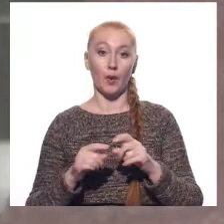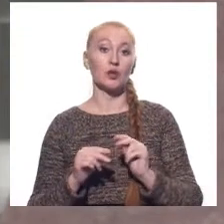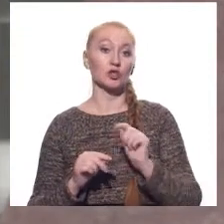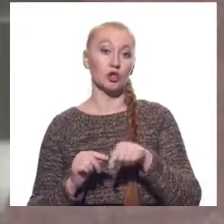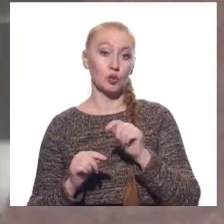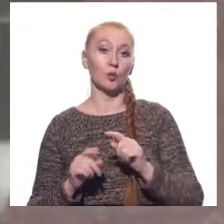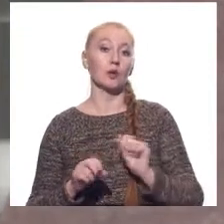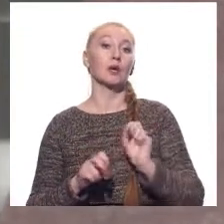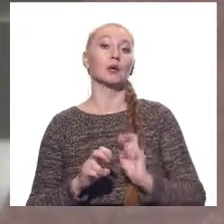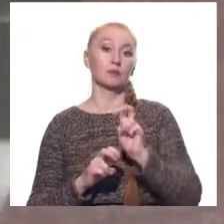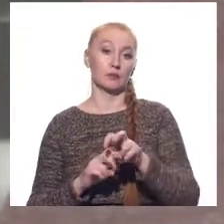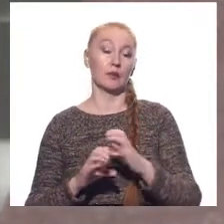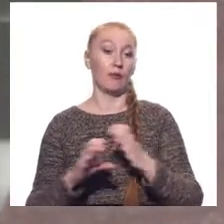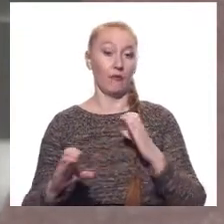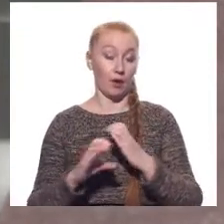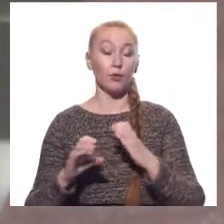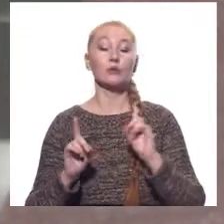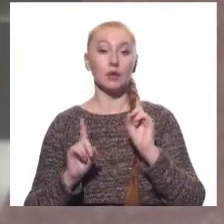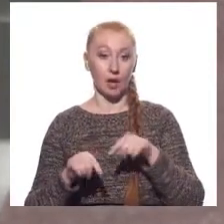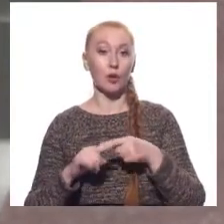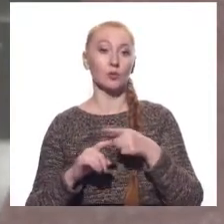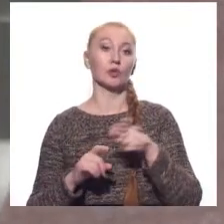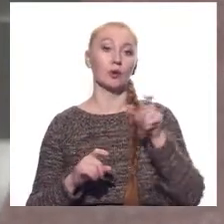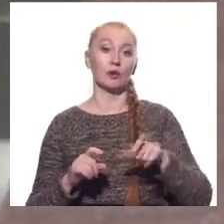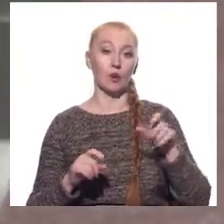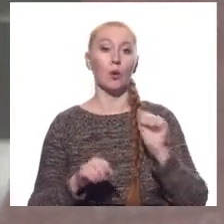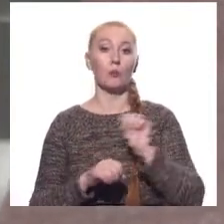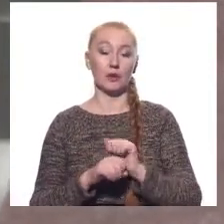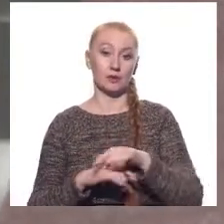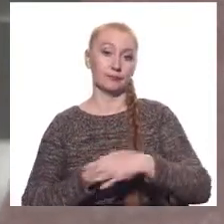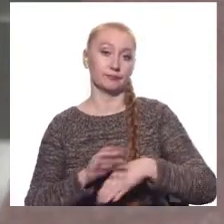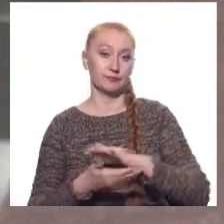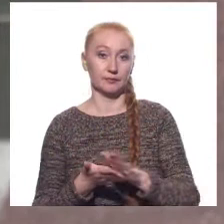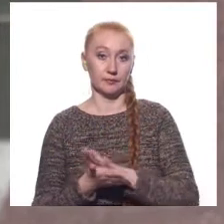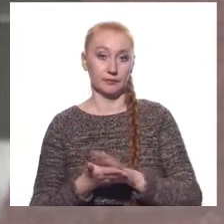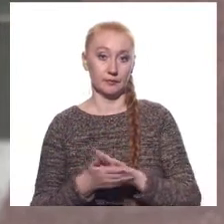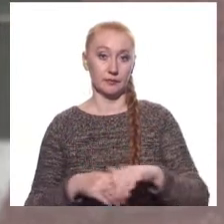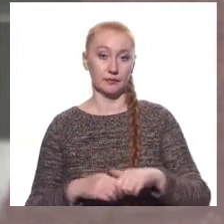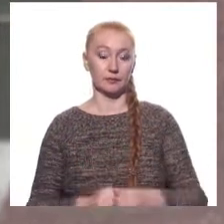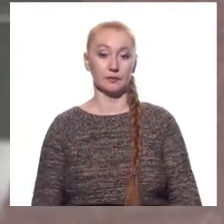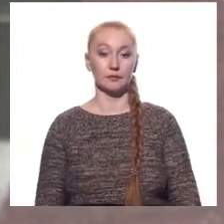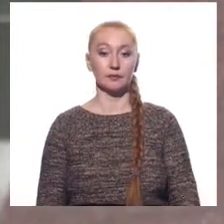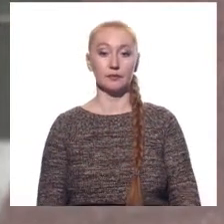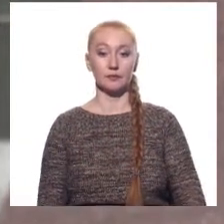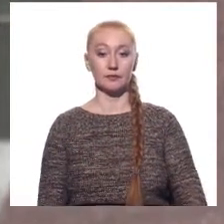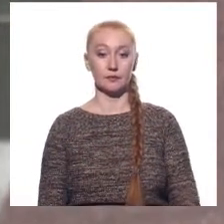та посадці у потяги. Також для пасажирів ми поставили у метро дезінфікуючі засоби. Дистанція